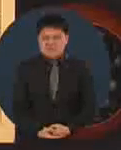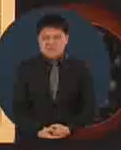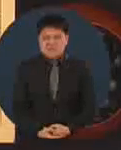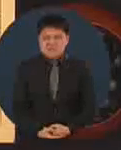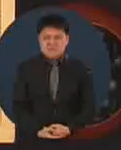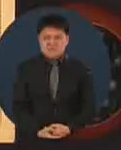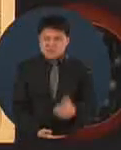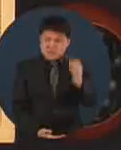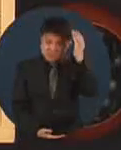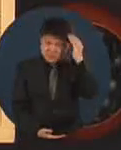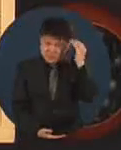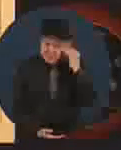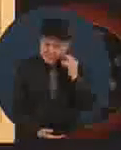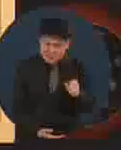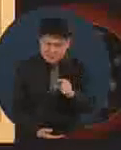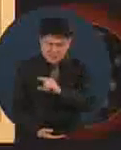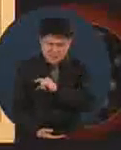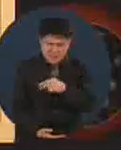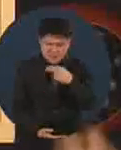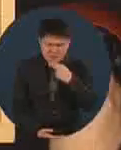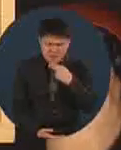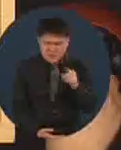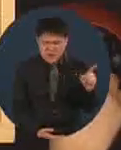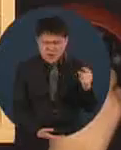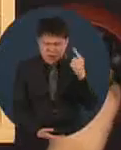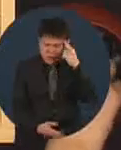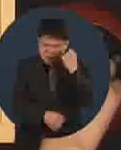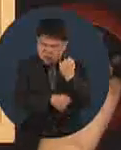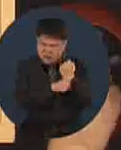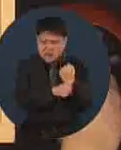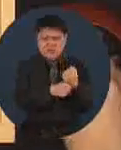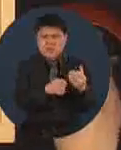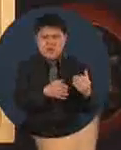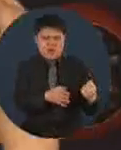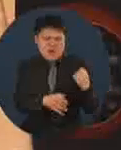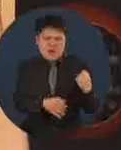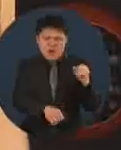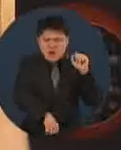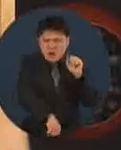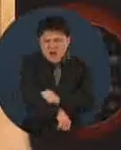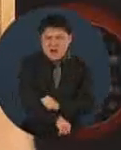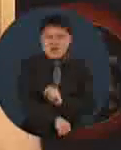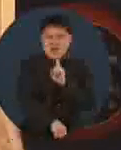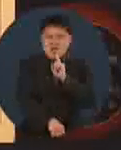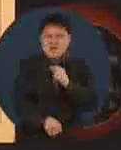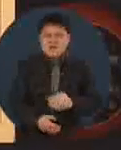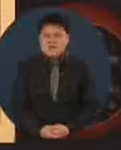자, 한국에 이름 없는 연구생 출신이 그렇게 강하다, 이런 얘기인가요?